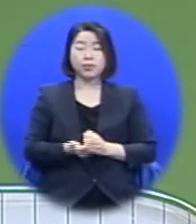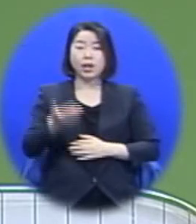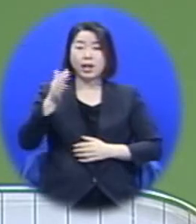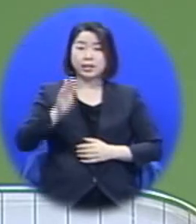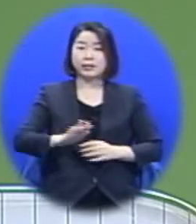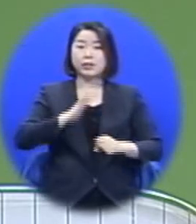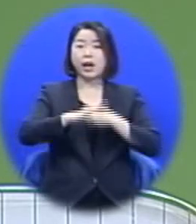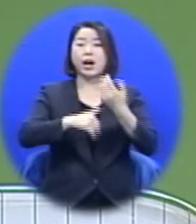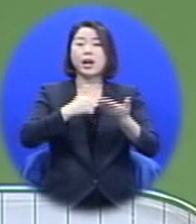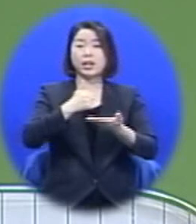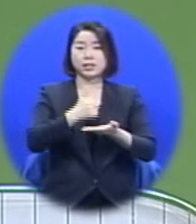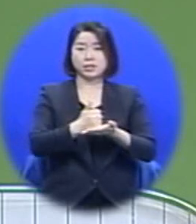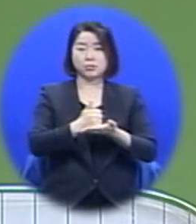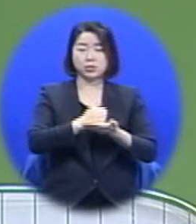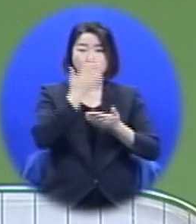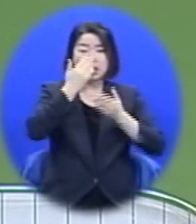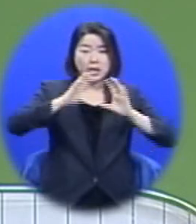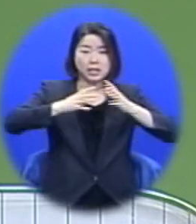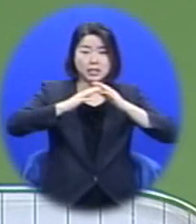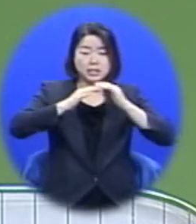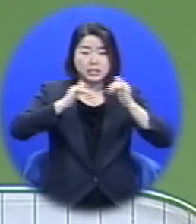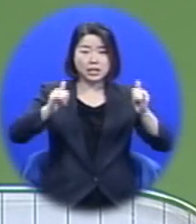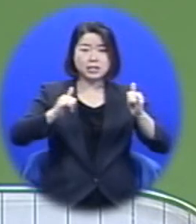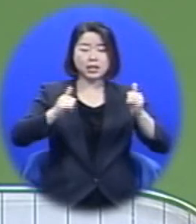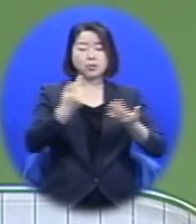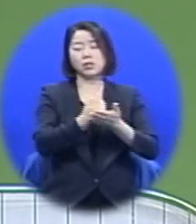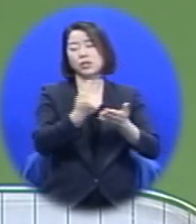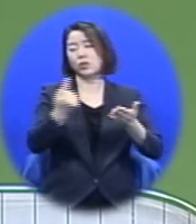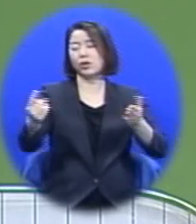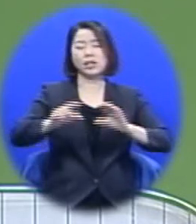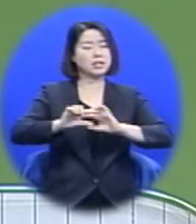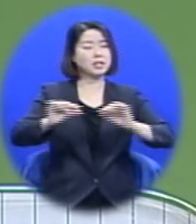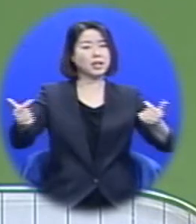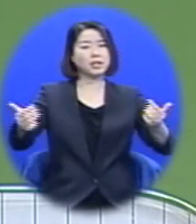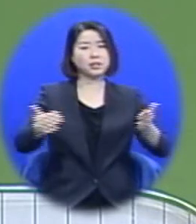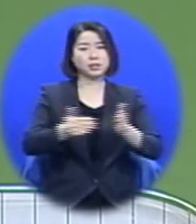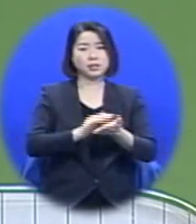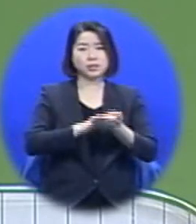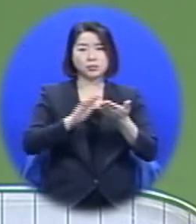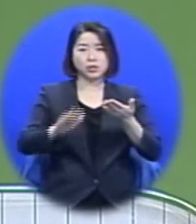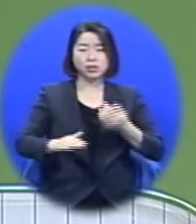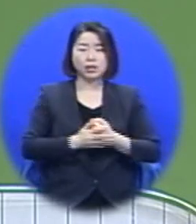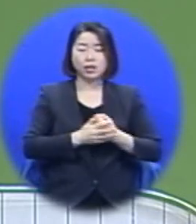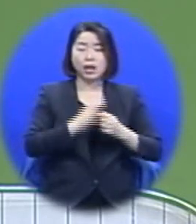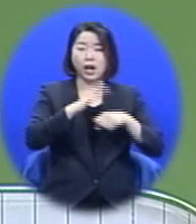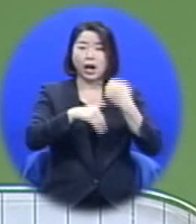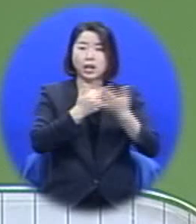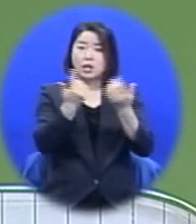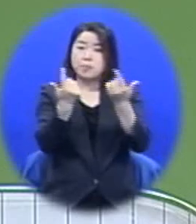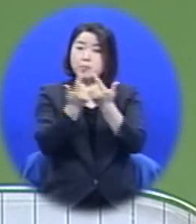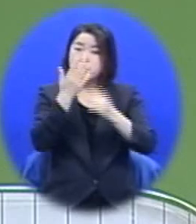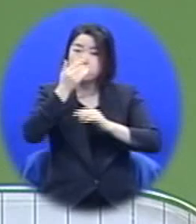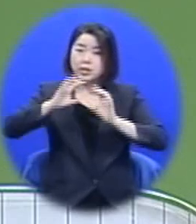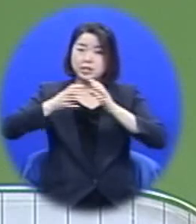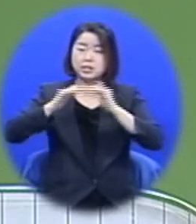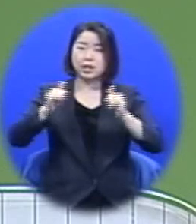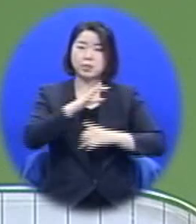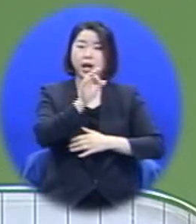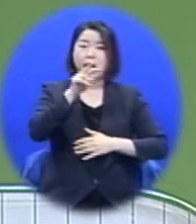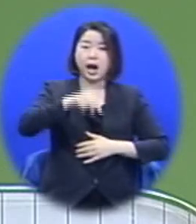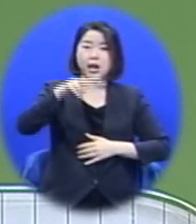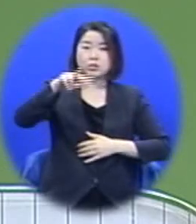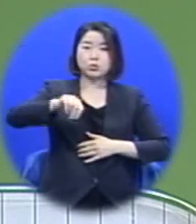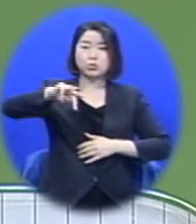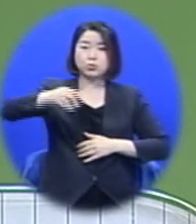그러나 하나님은 이스라엘 백성을 떠나지 않으셨습니다 하나님은 북 이스라엘이 아 수도 에게 망할 때